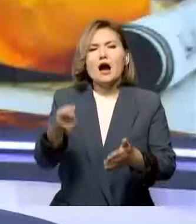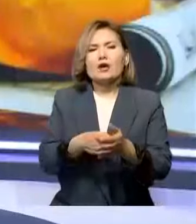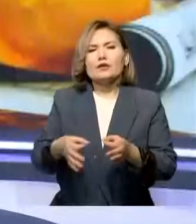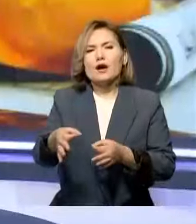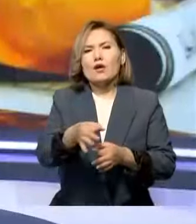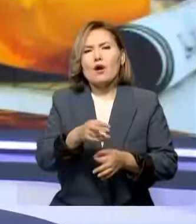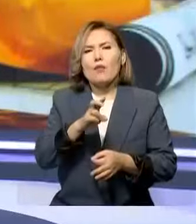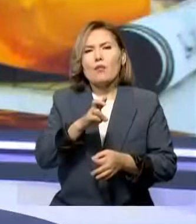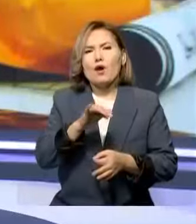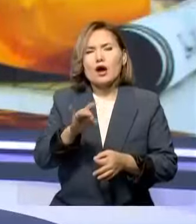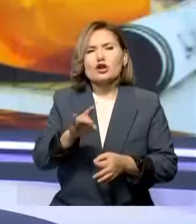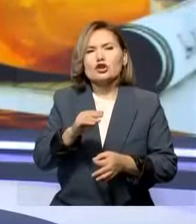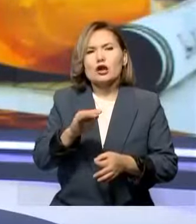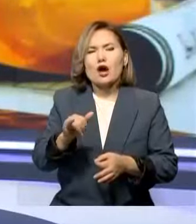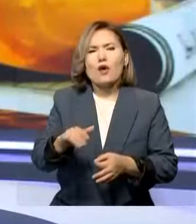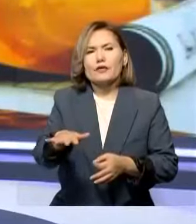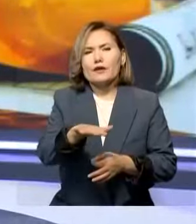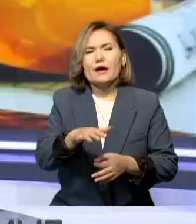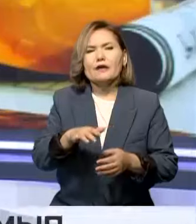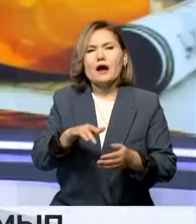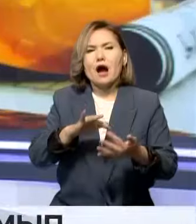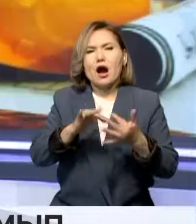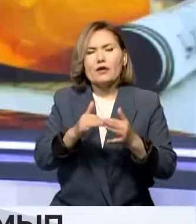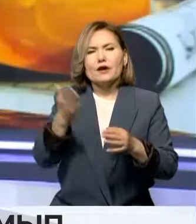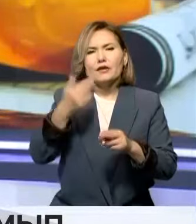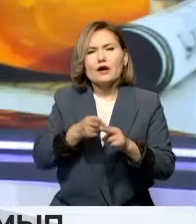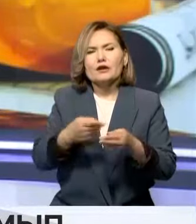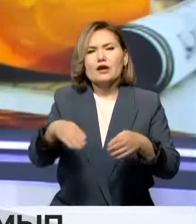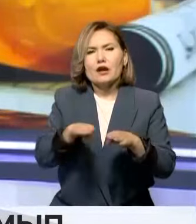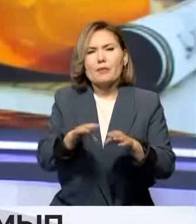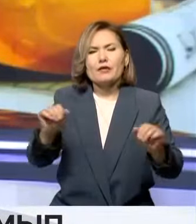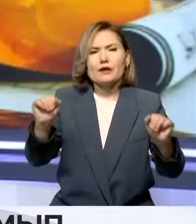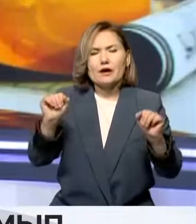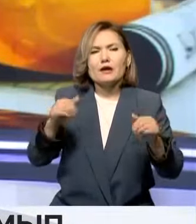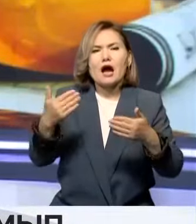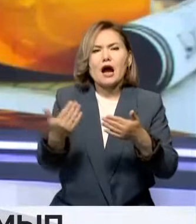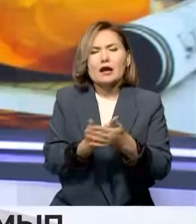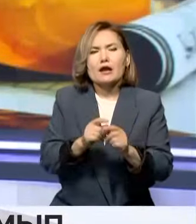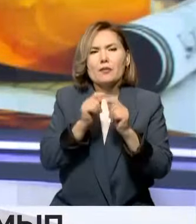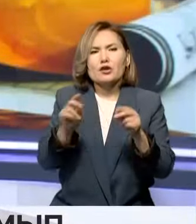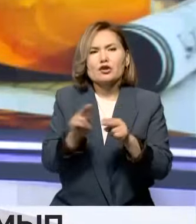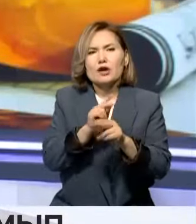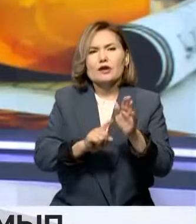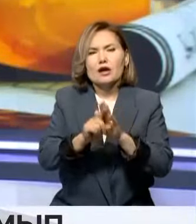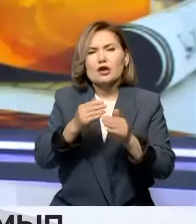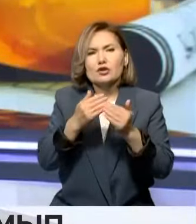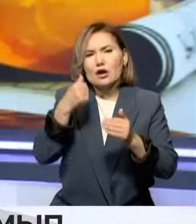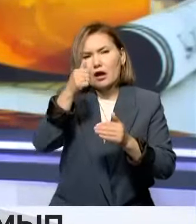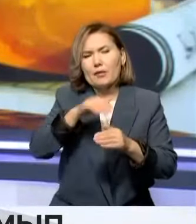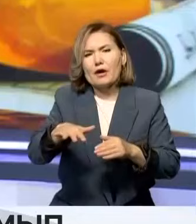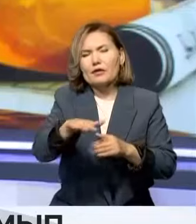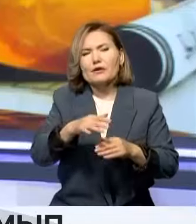Қарағанды облысы Бұқар Жырау ауданының Центральный ауылында бұған дейін жабылып қалған спорт нысаны қайта жаңғыртылып жатыр. Соңғы жылдар